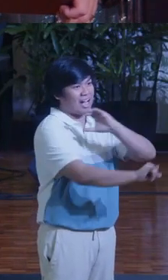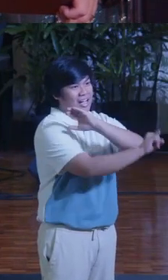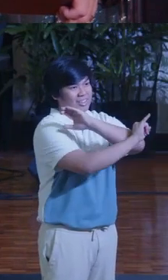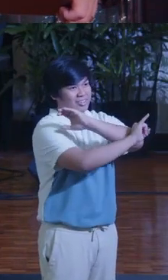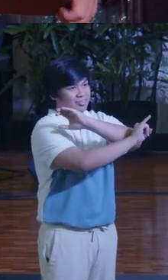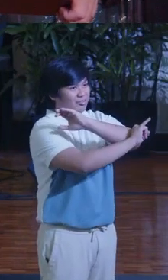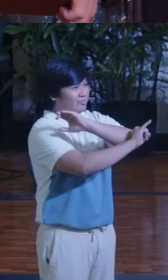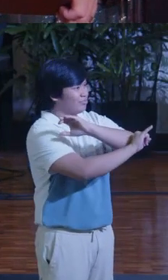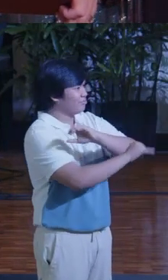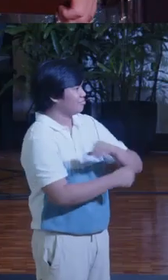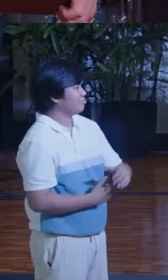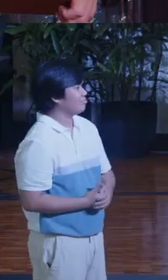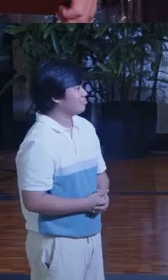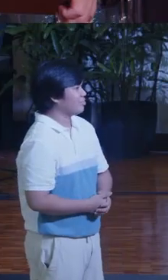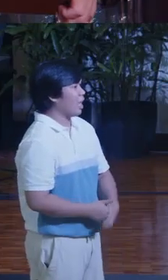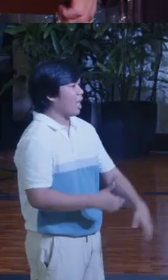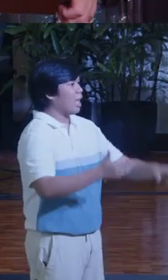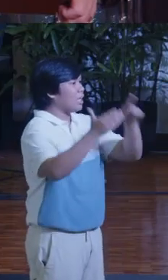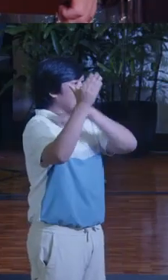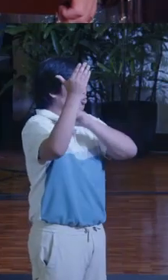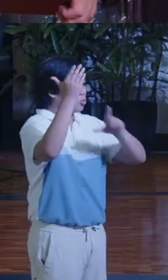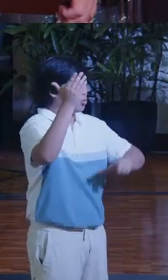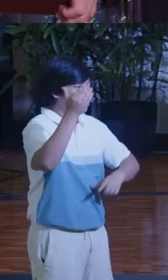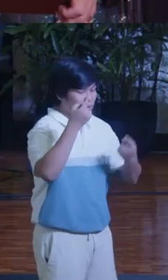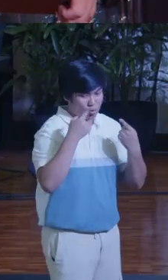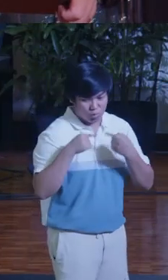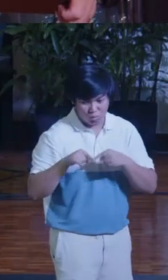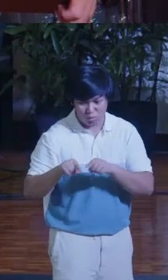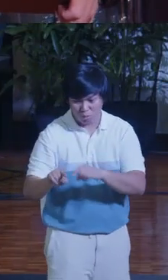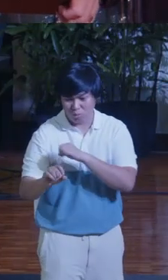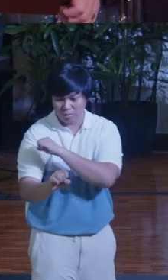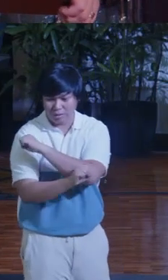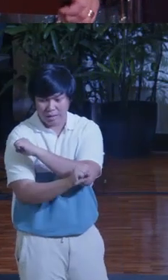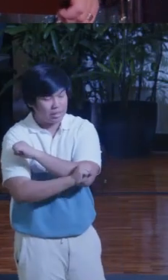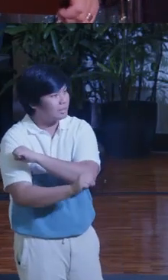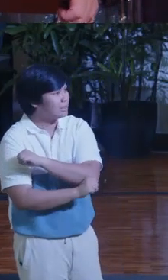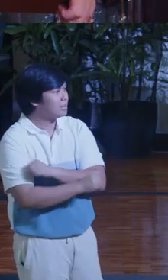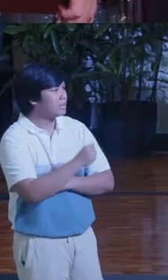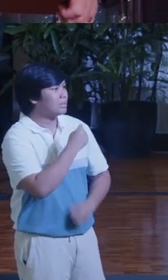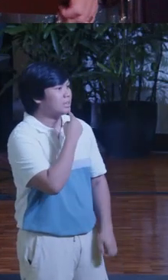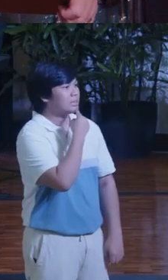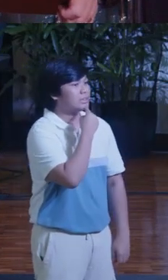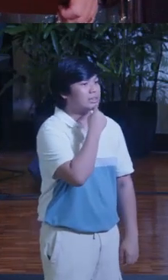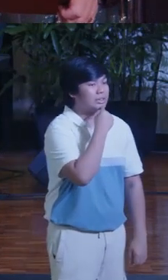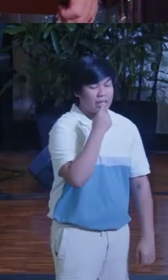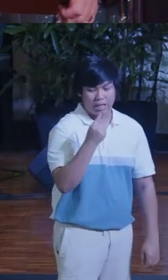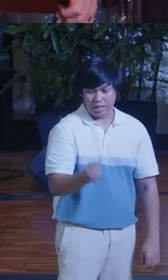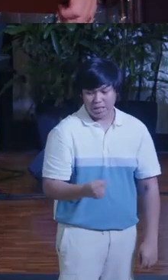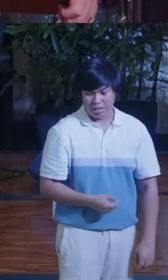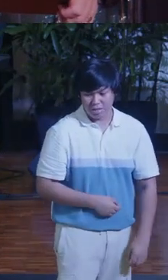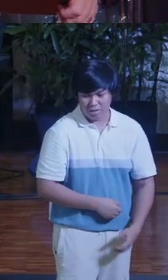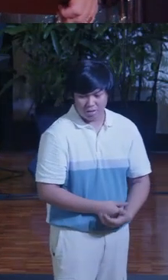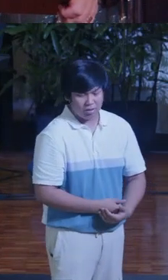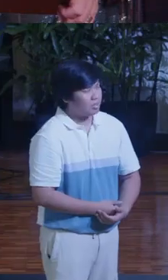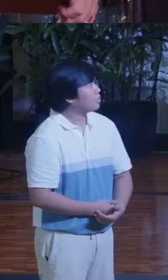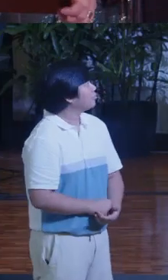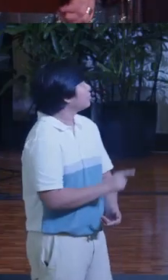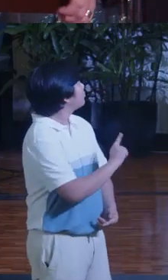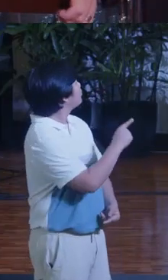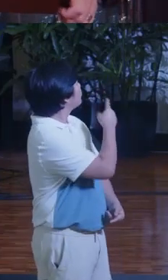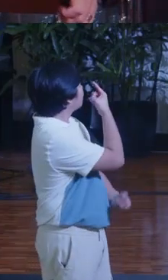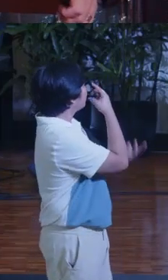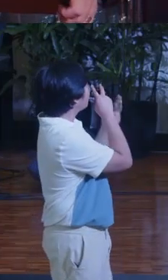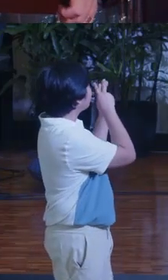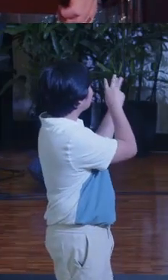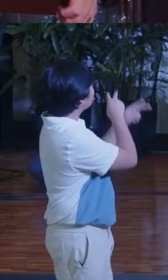the Lord visited Sarah, and he had said, and the Lord did to Sarah as he had said, and